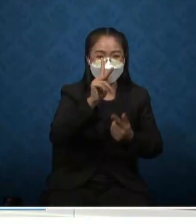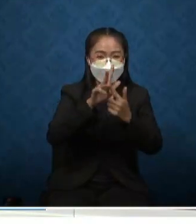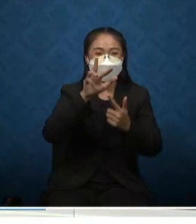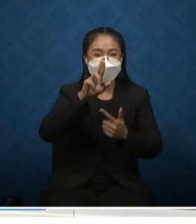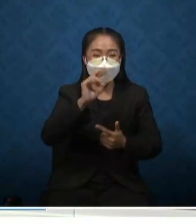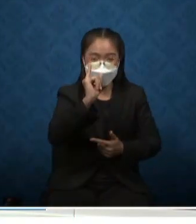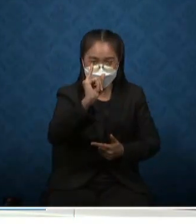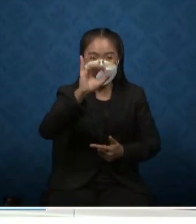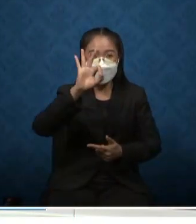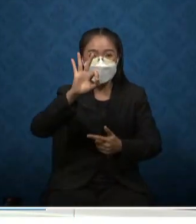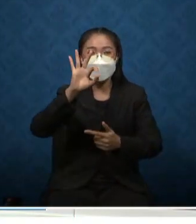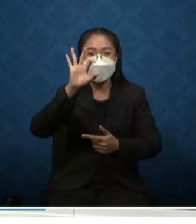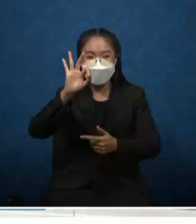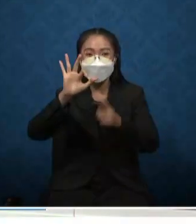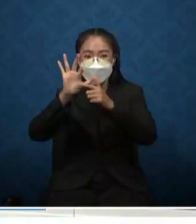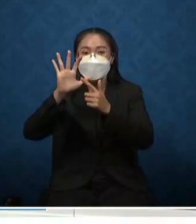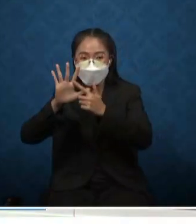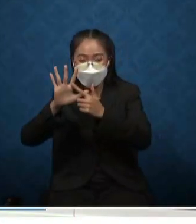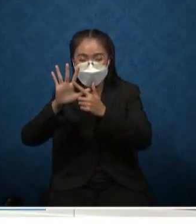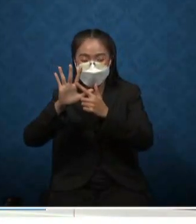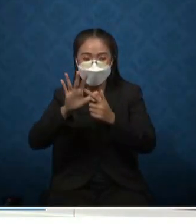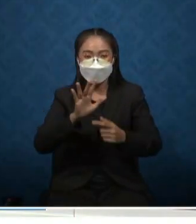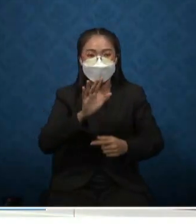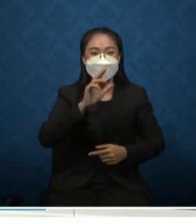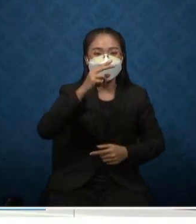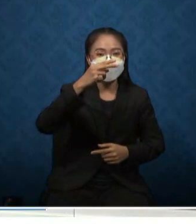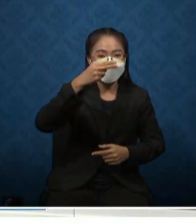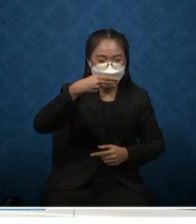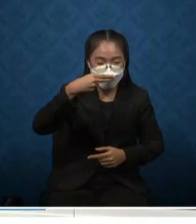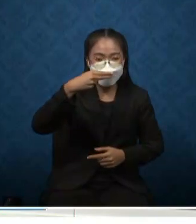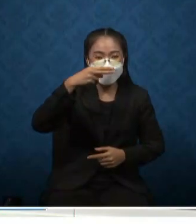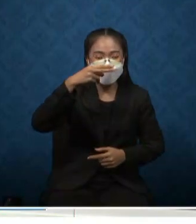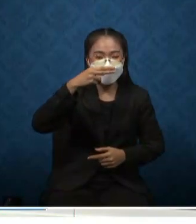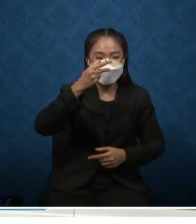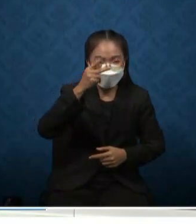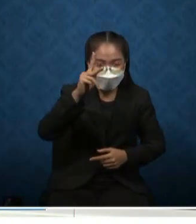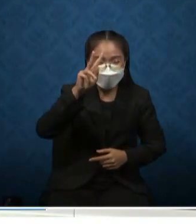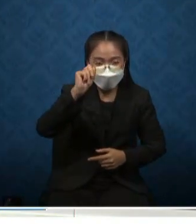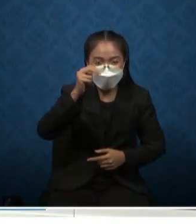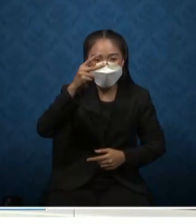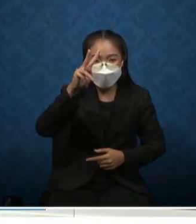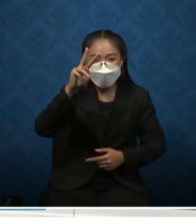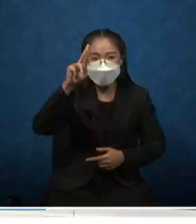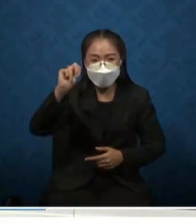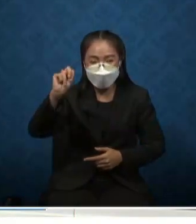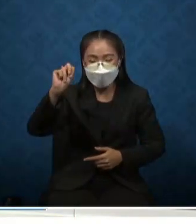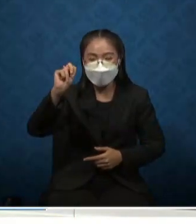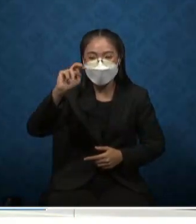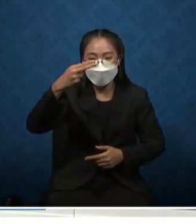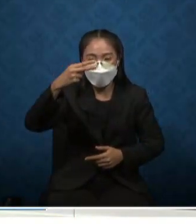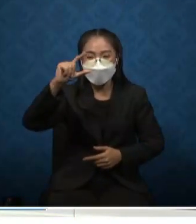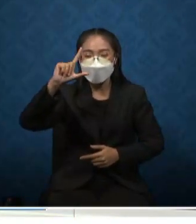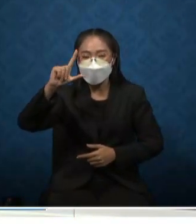ไฟฟ้านครหลวงและการไฟฟ้าส่วนภูมิภาคได้มีการให้ข้อมูลเกี่ยวกับความคืบหน้าในการดำเนินการ